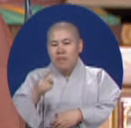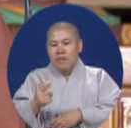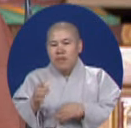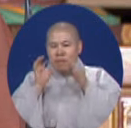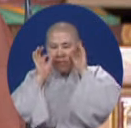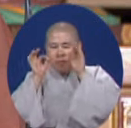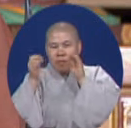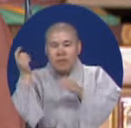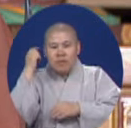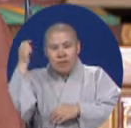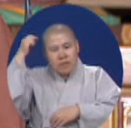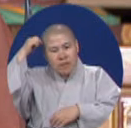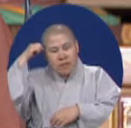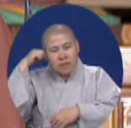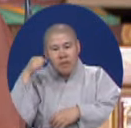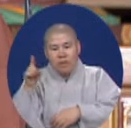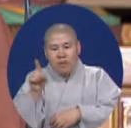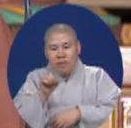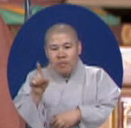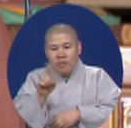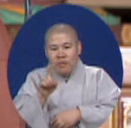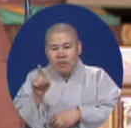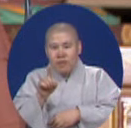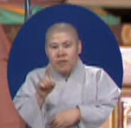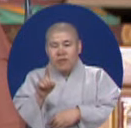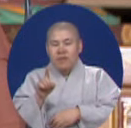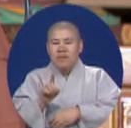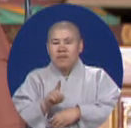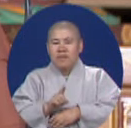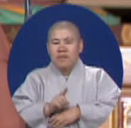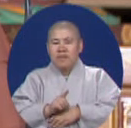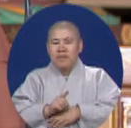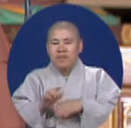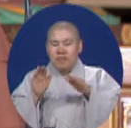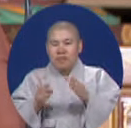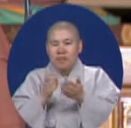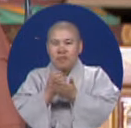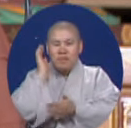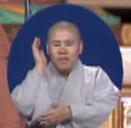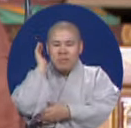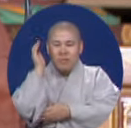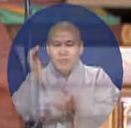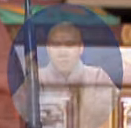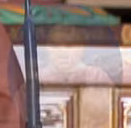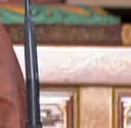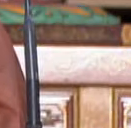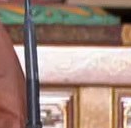듣고 느끼는 이것이 뭐냐. 오늘 본문은 이걸로 마치겠습니다.